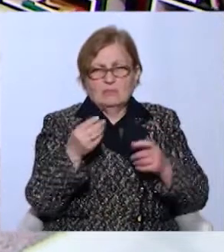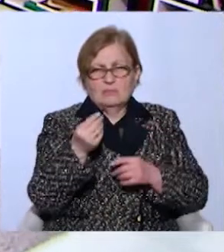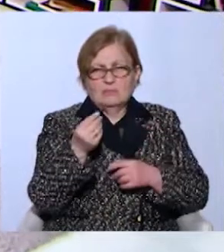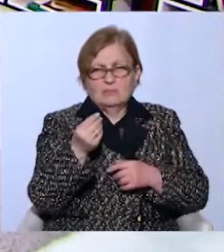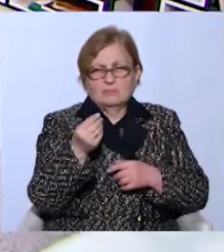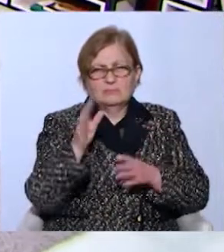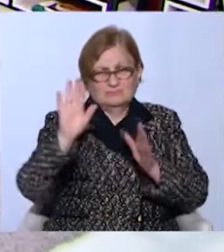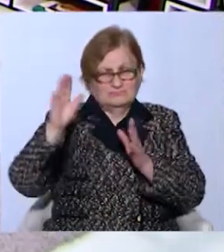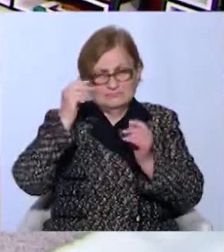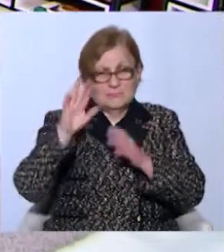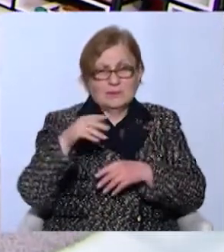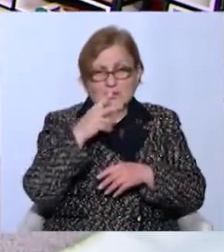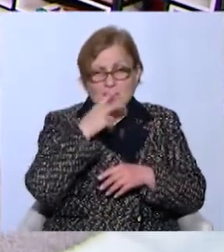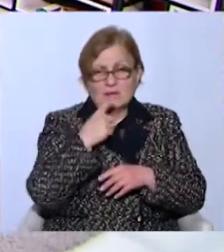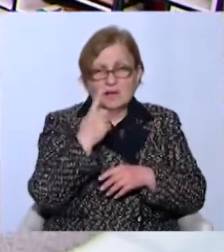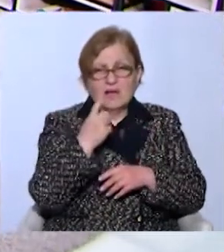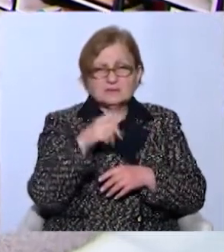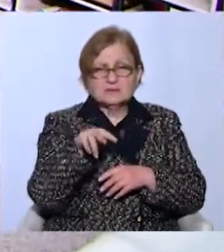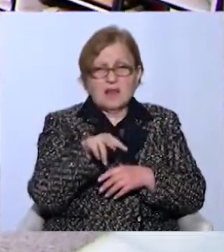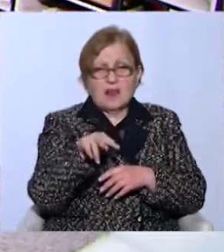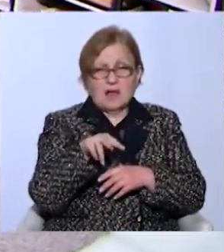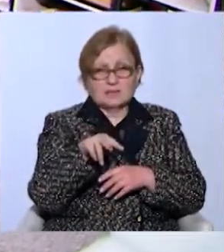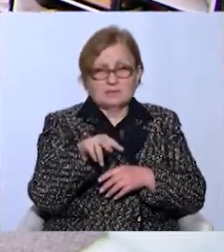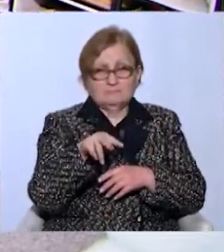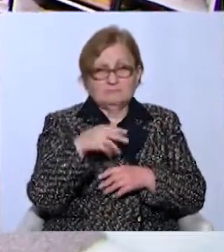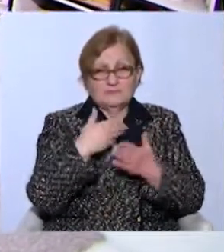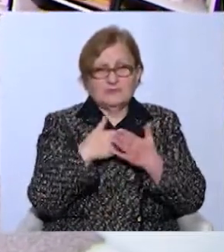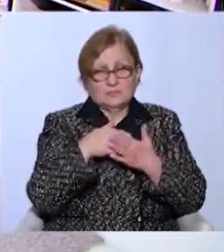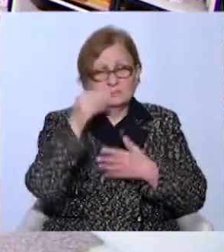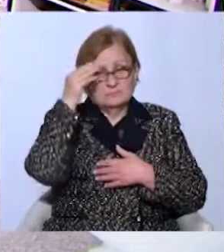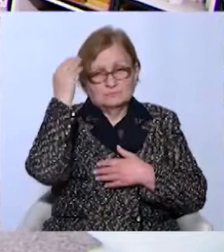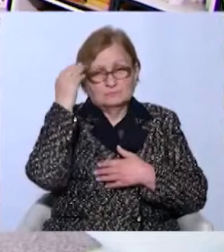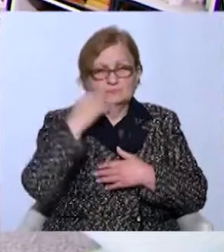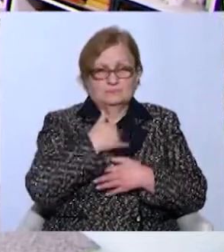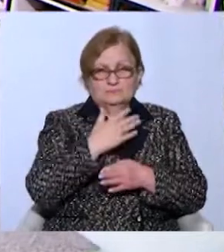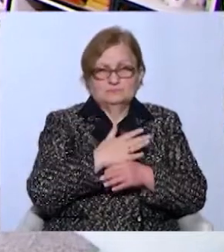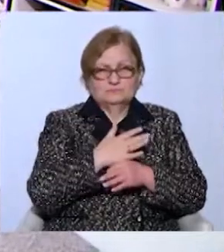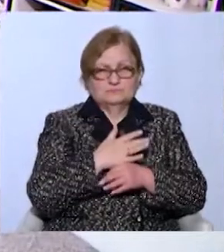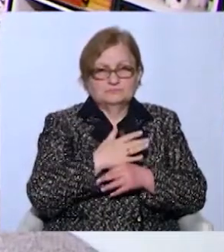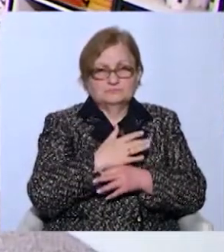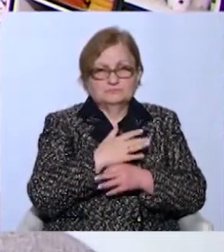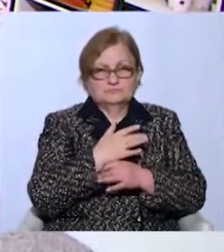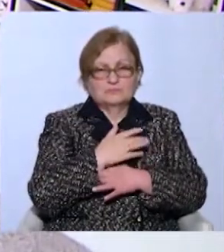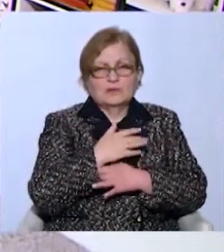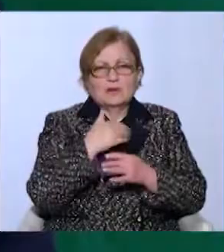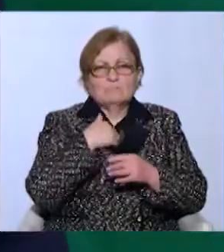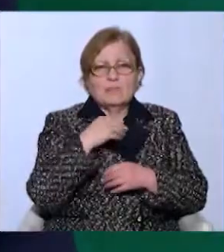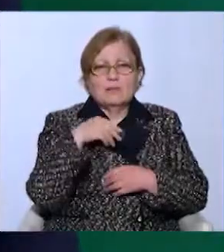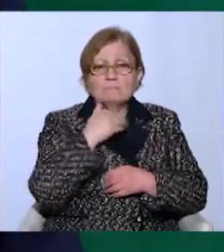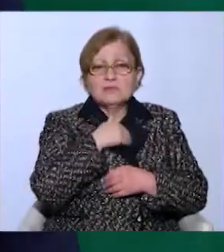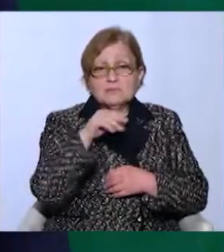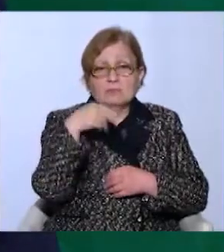ერთი წამით ეგრე გავჩერდით და აი ამ ამოცანაზე გამომყევით ახლა მე მაქ 100 ლარი და უნდა მოგცე შენ 15